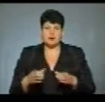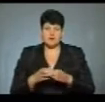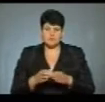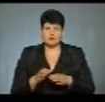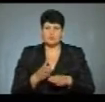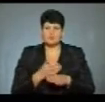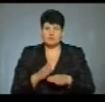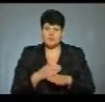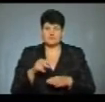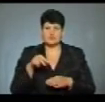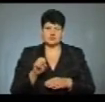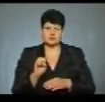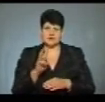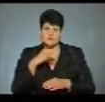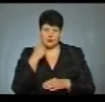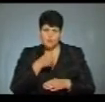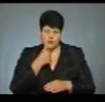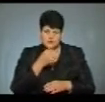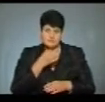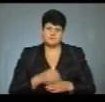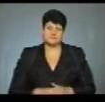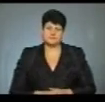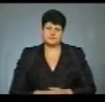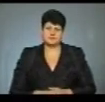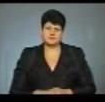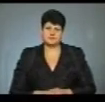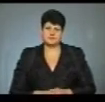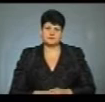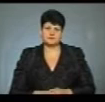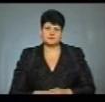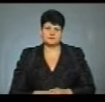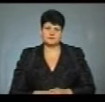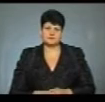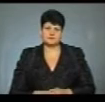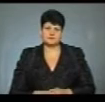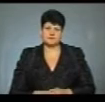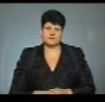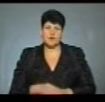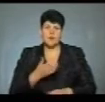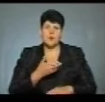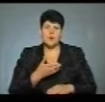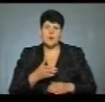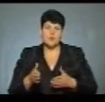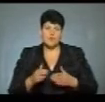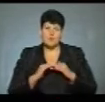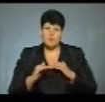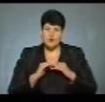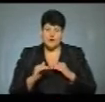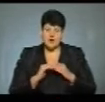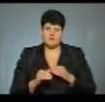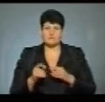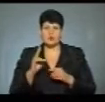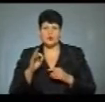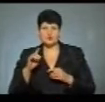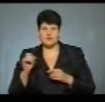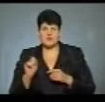2013 році, повідомив пресофіцер Юрій Кульпа. У полях від Козови до Золотої Слободи